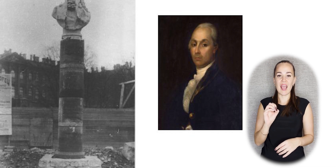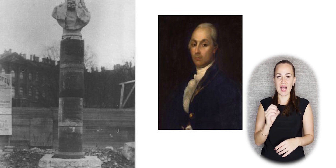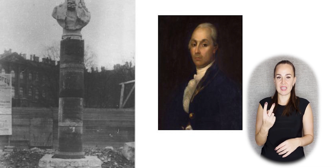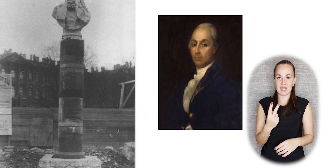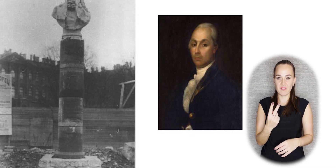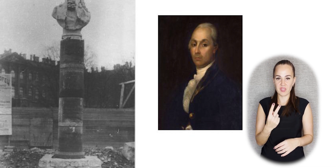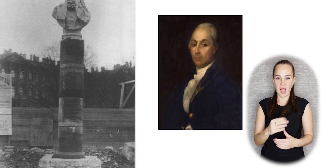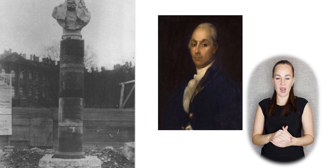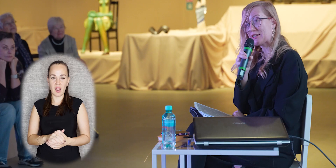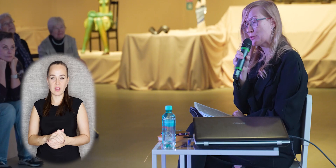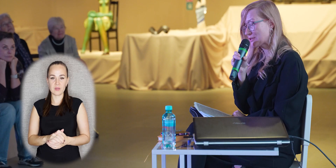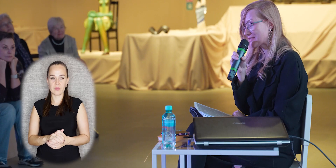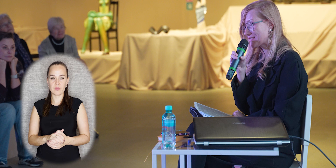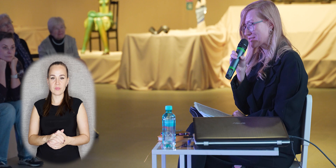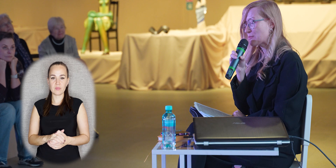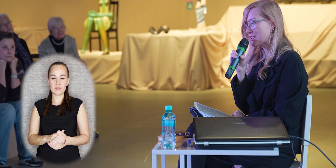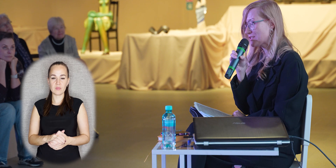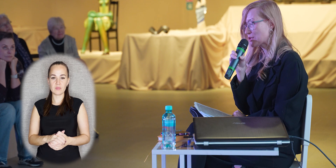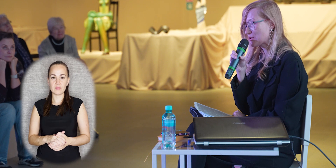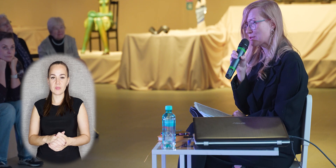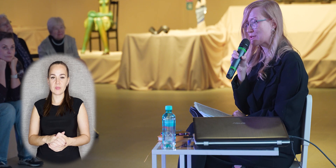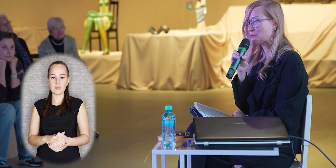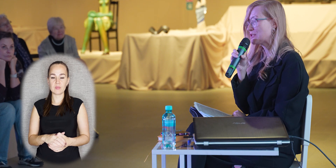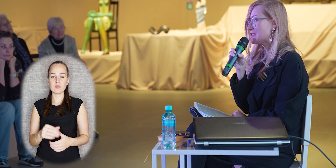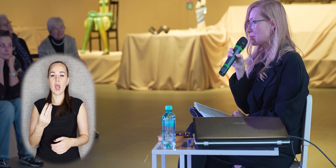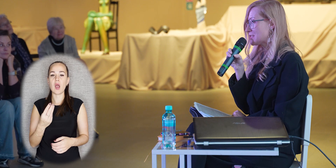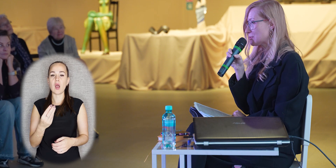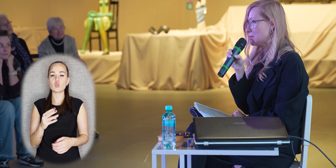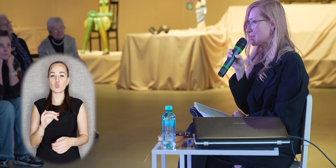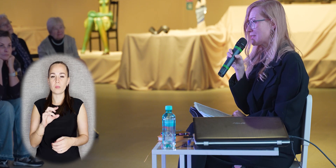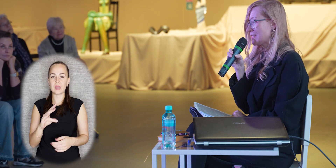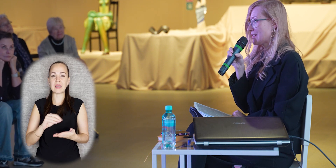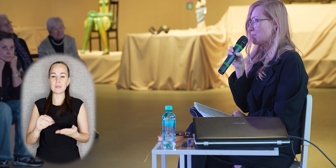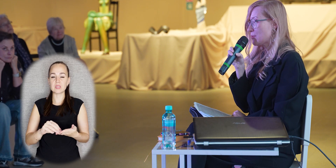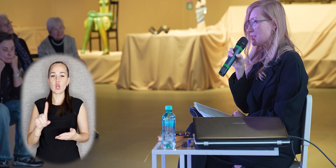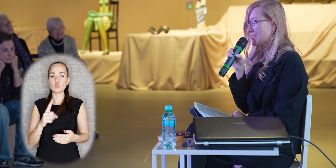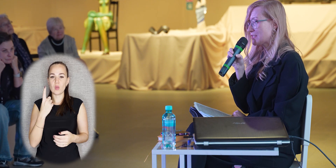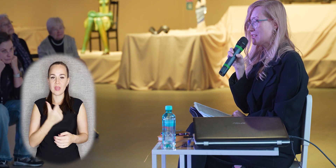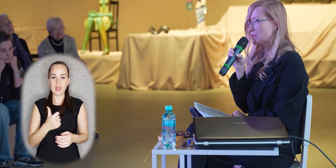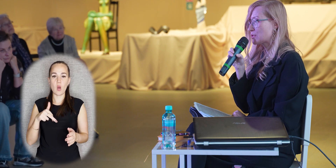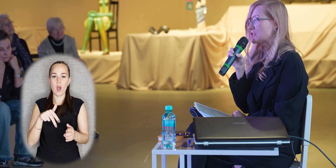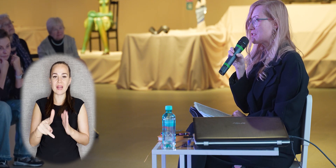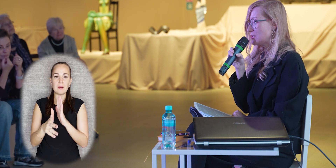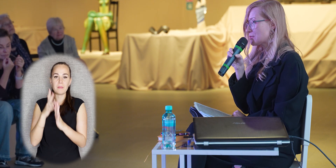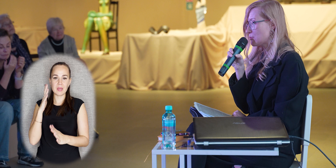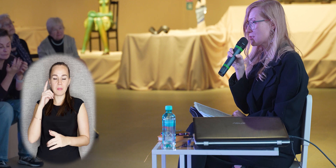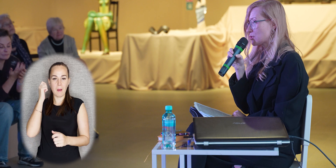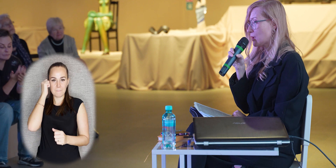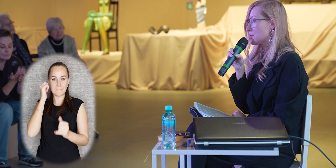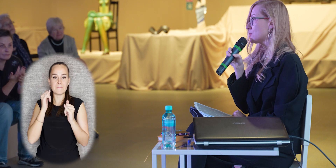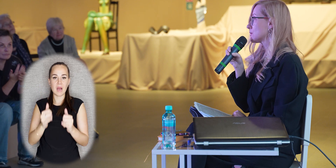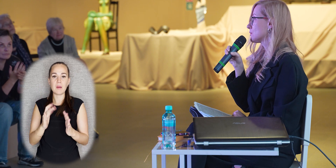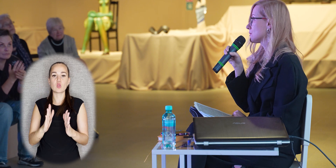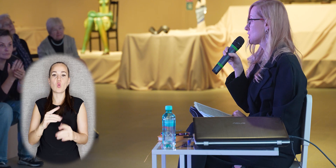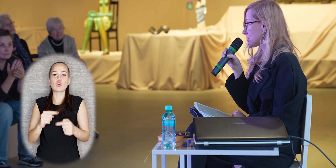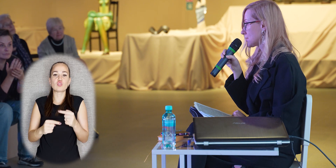А тот же Николай Путин написал, что он неделю ходил мимо памятника и только через неделю заметил,